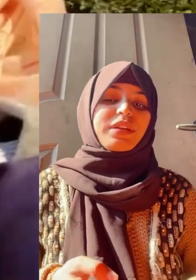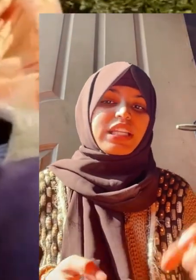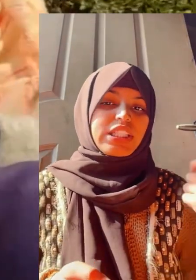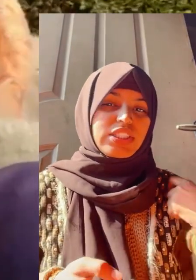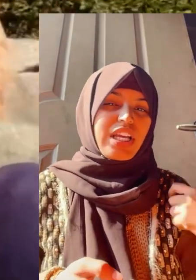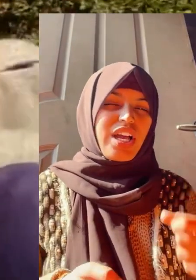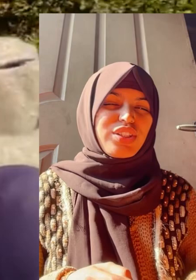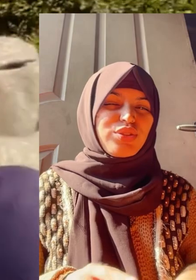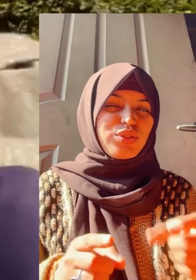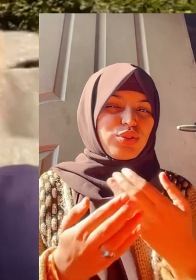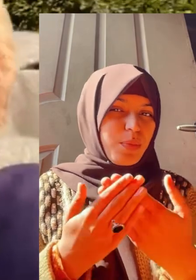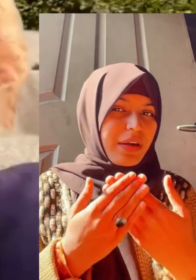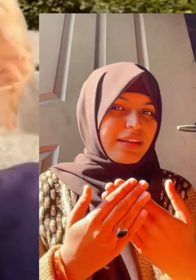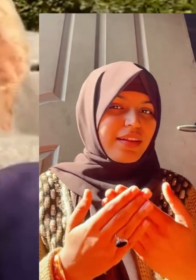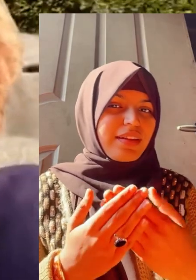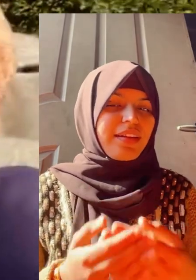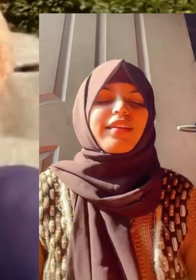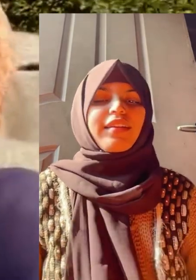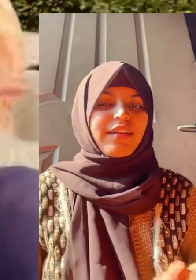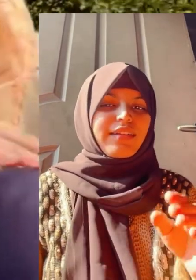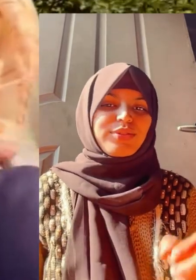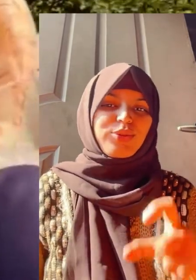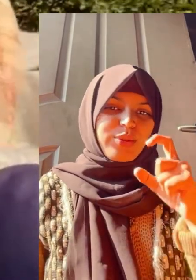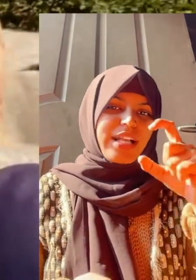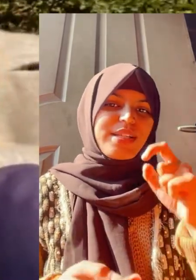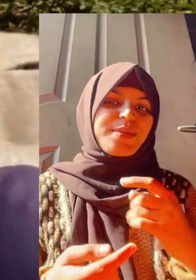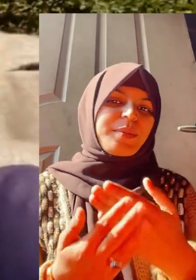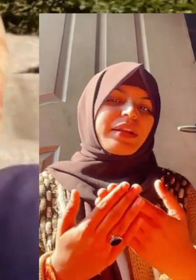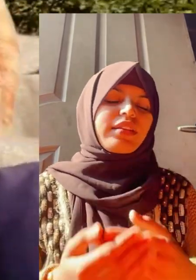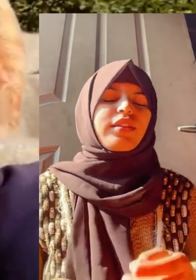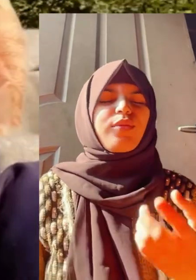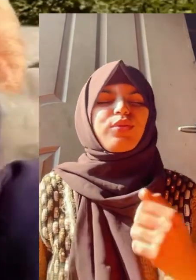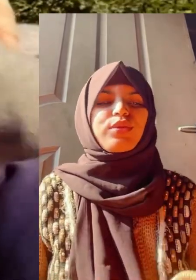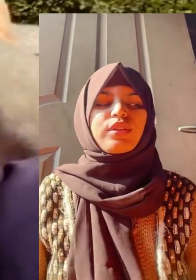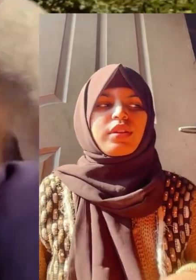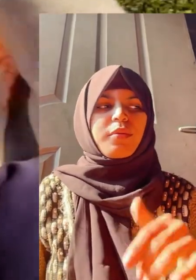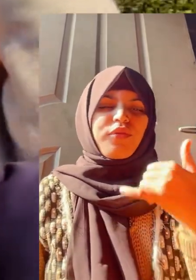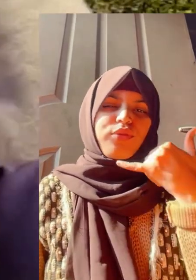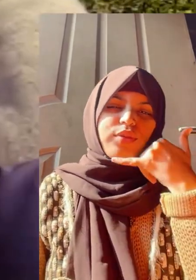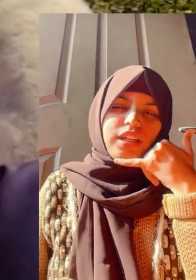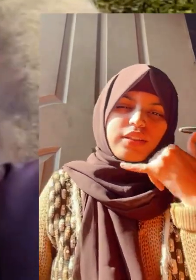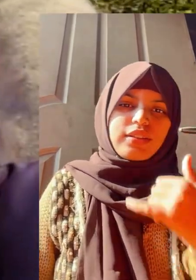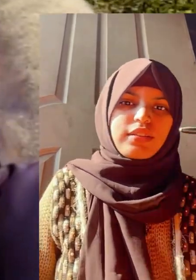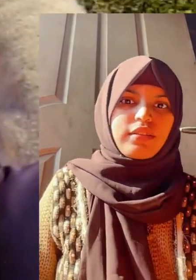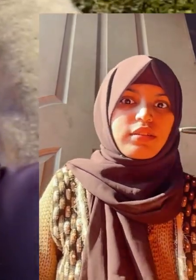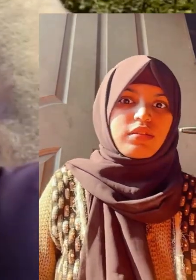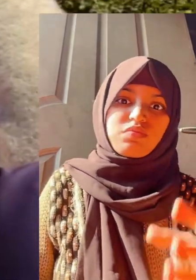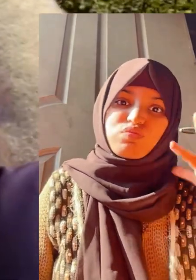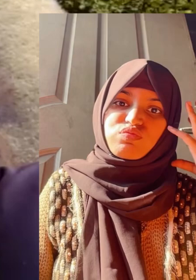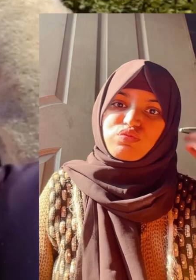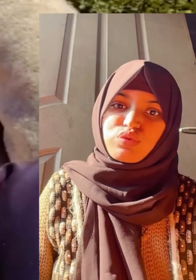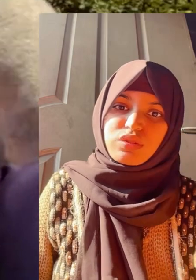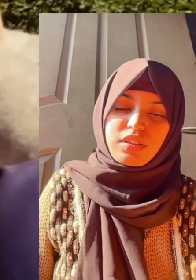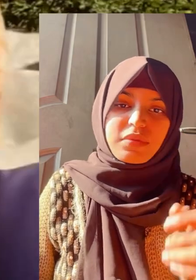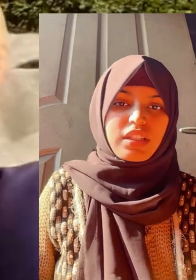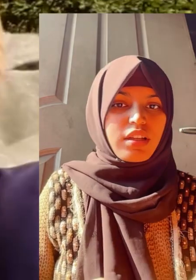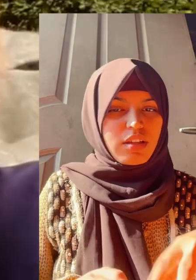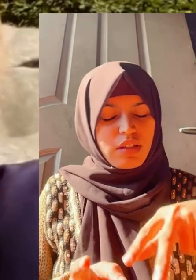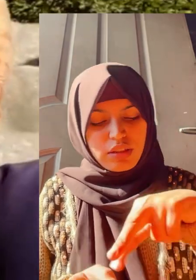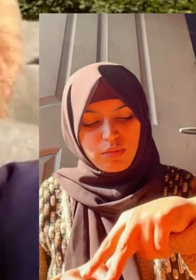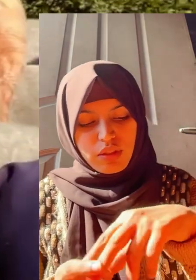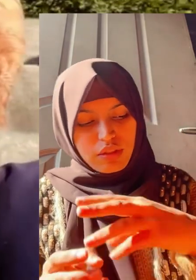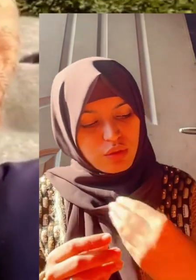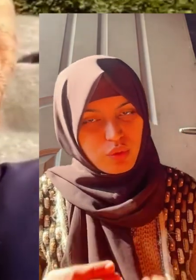हाँ मैं और इवन सम ऑफ द क्लास फेलोज हमारे, और मोस्टली हमें कॉल आ रही है, हम उठाते हैं कॉल, क्या हुआ है, मलीहा जो है